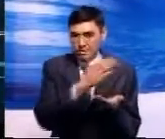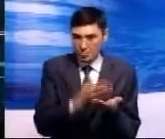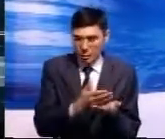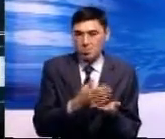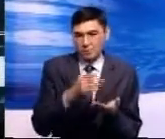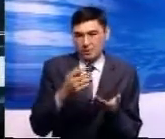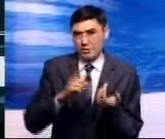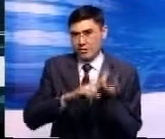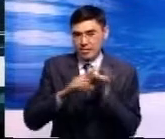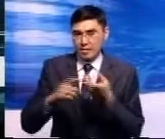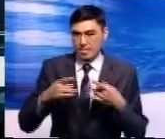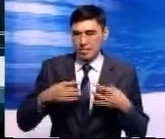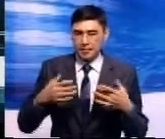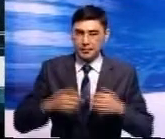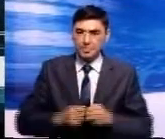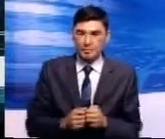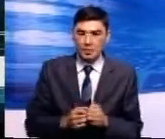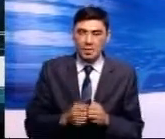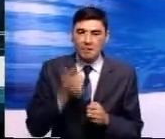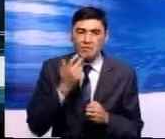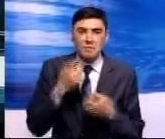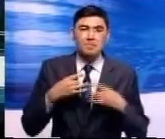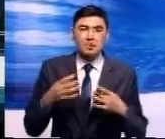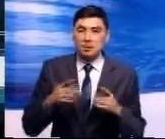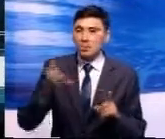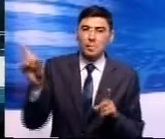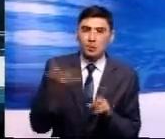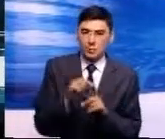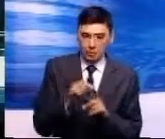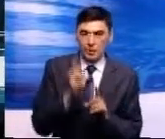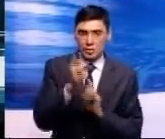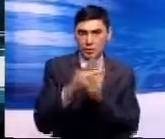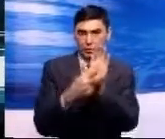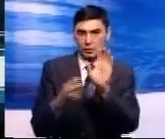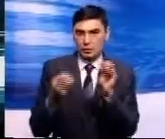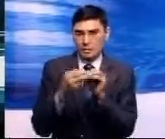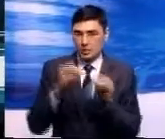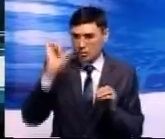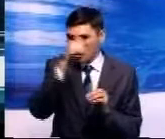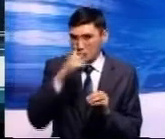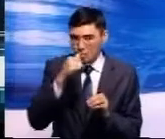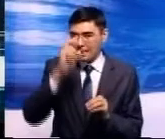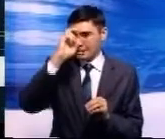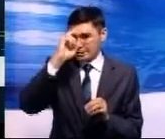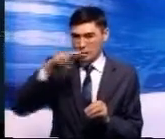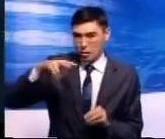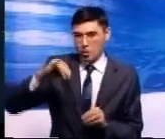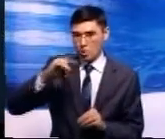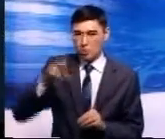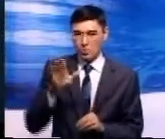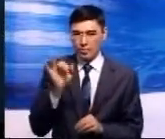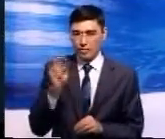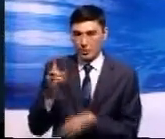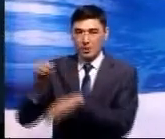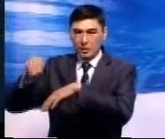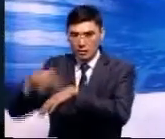Германии еще в 1810 году. Там король Людвиг женился, и настолько он любил свою жену, что